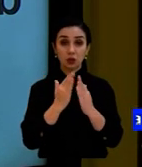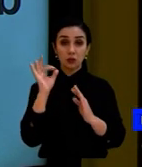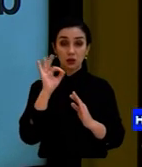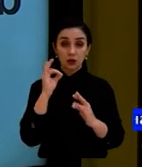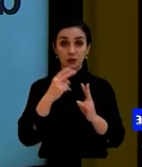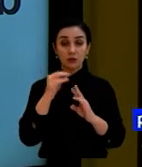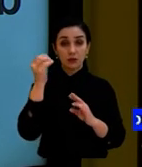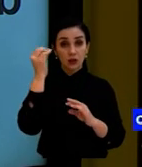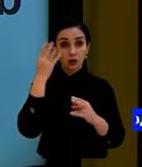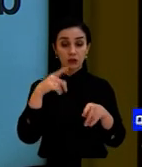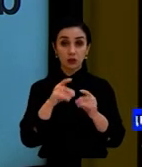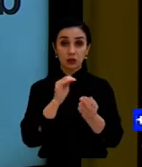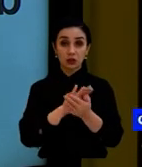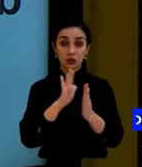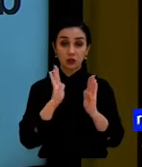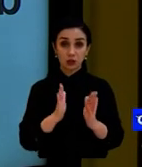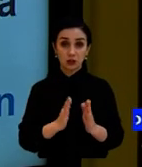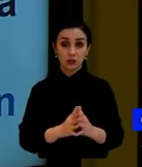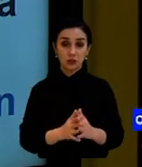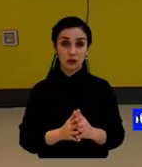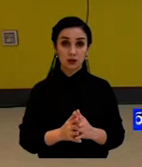haqidagi fikrlari bilan tanishib o'tamiz.